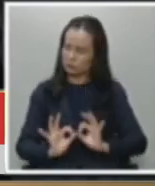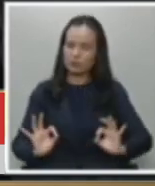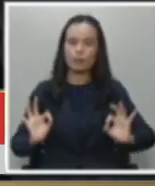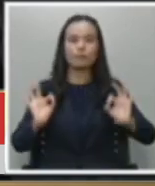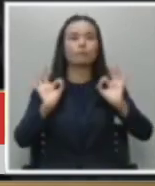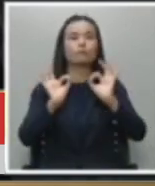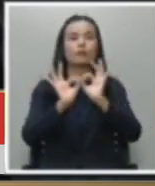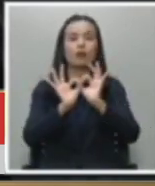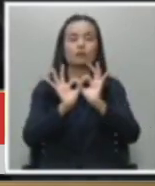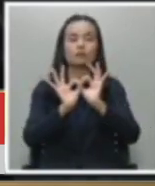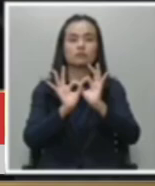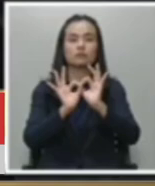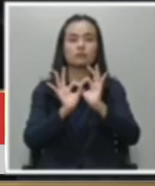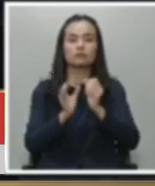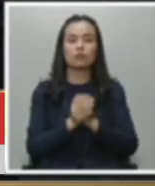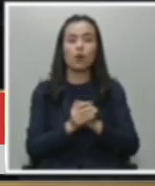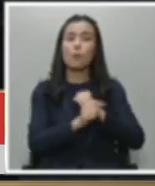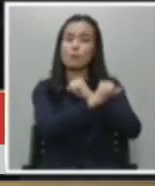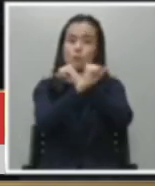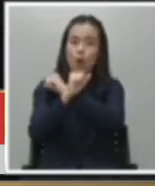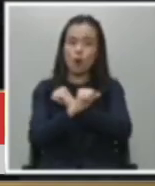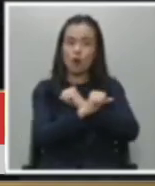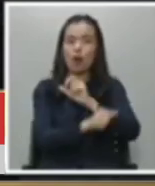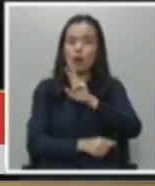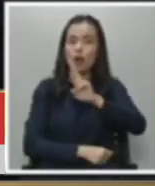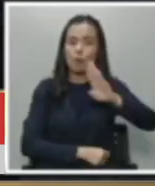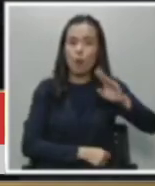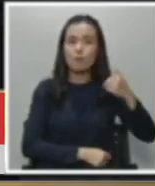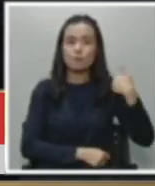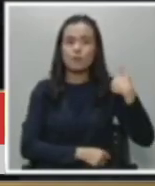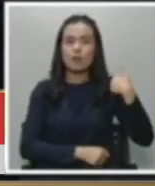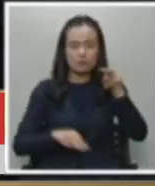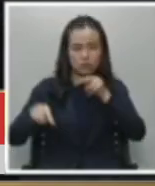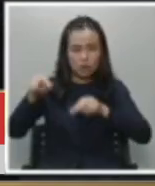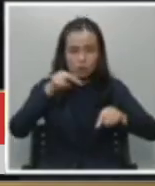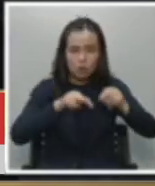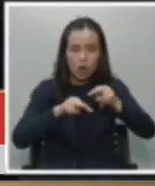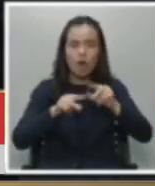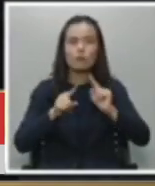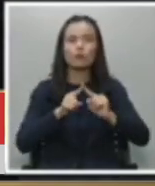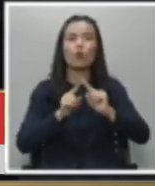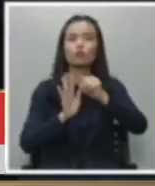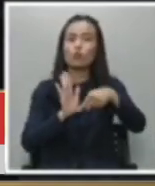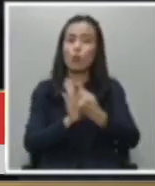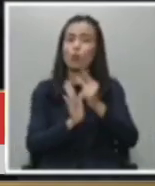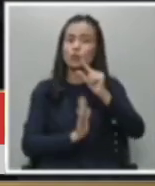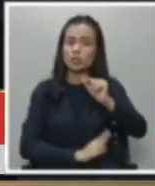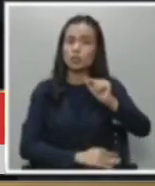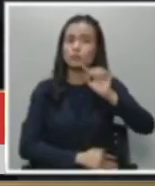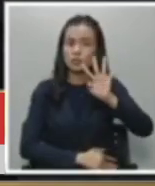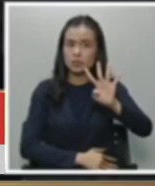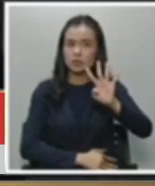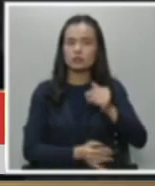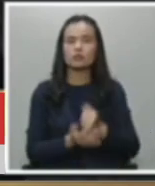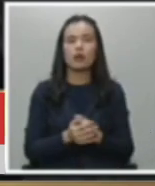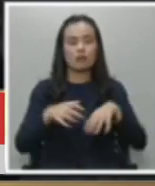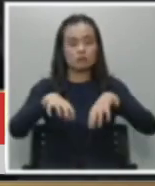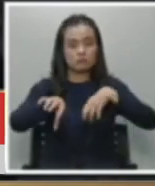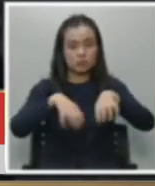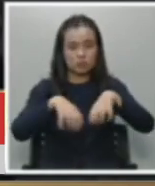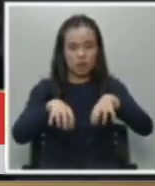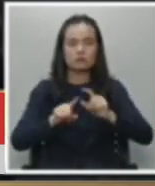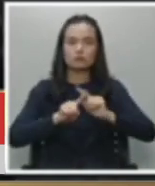มากนะครับมีระบบการรักษาความปลอดภัยมีการจัดเวรยามตลอด24ชั่วโมงแต่กราบเรียนท่านประธานครับ